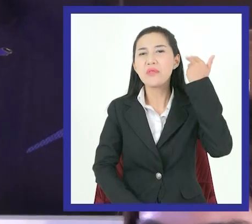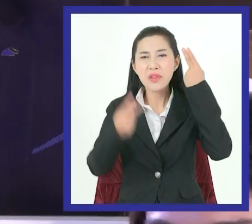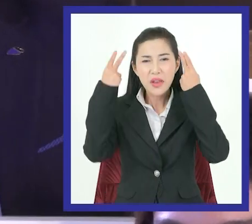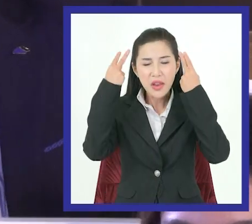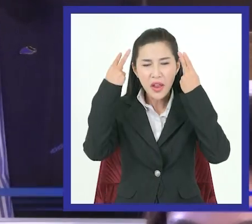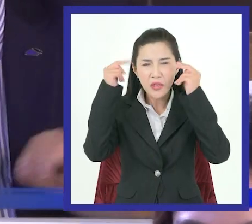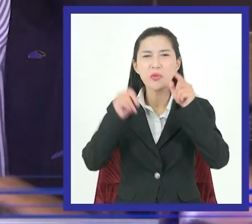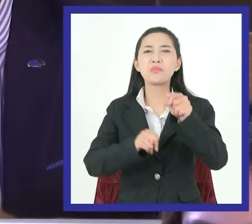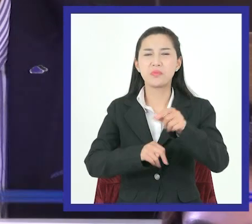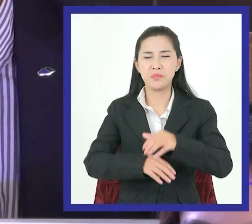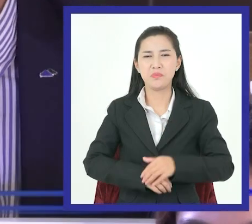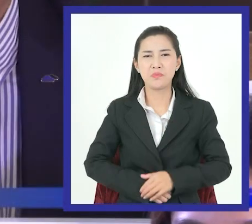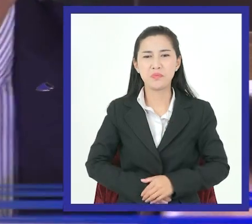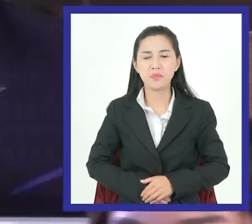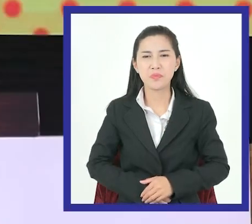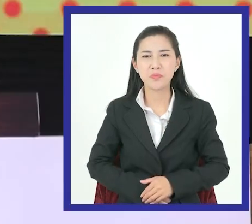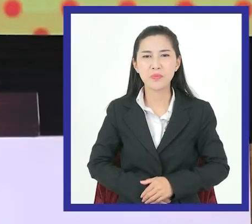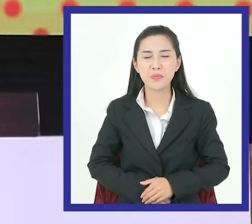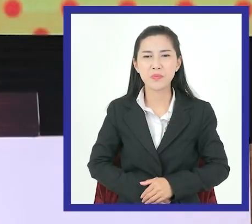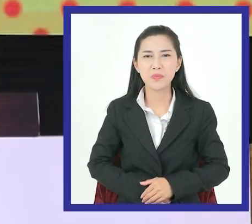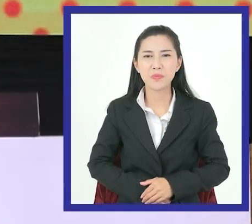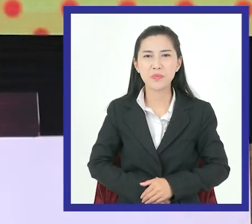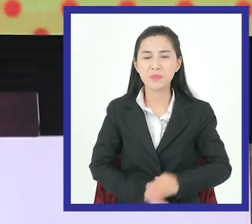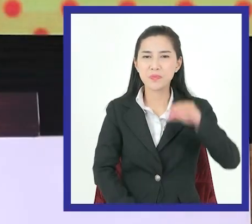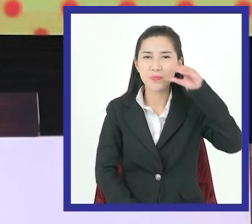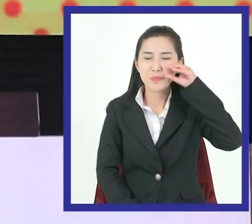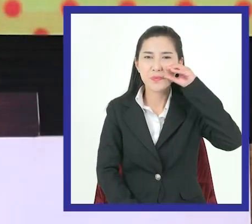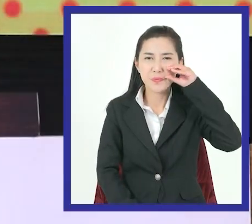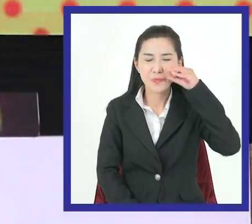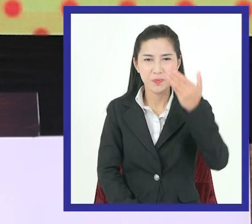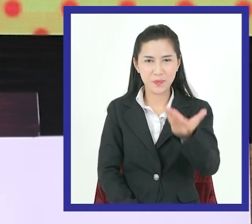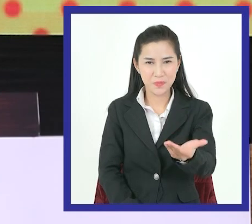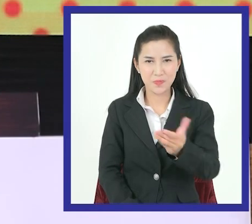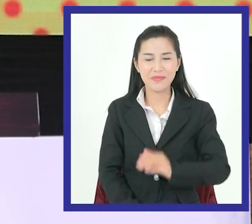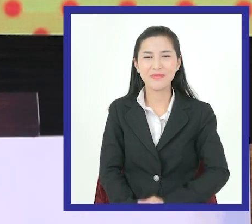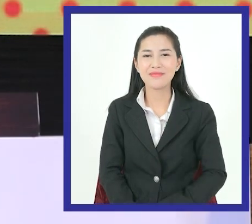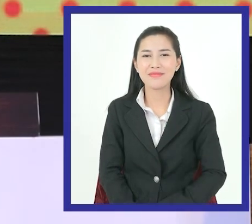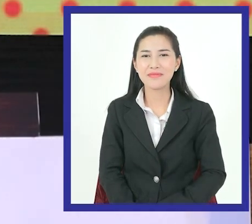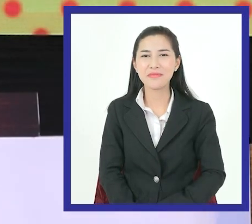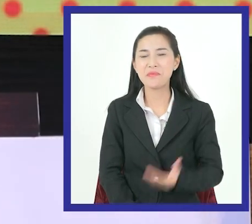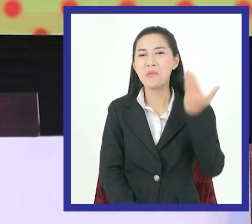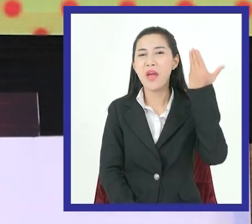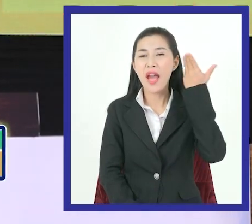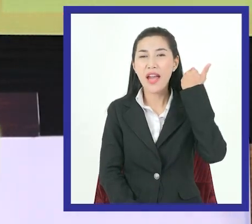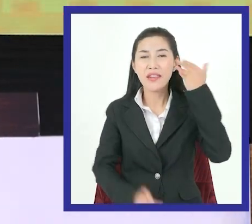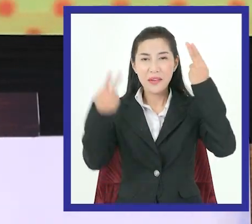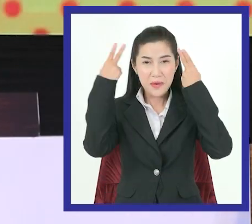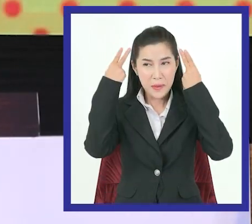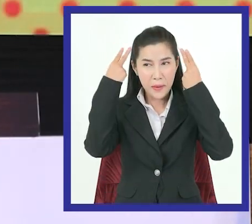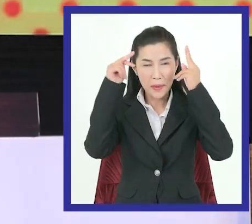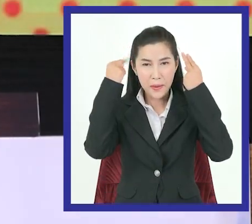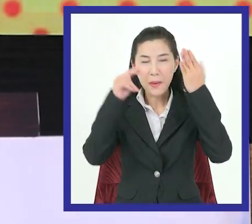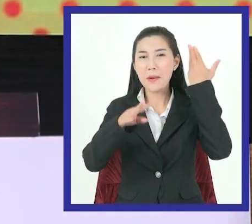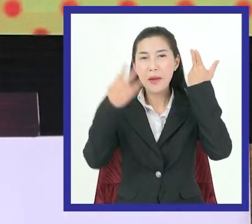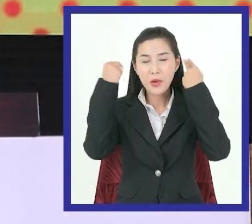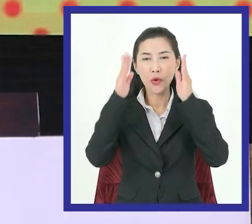คนที่ไม่ได้เป็นอีกท่านพี่เทียมครับที่ 31ครับอ่าอดีตอดีตแคนดิตนายก